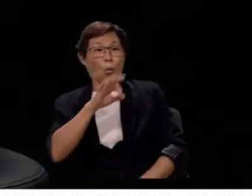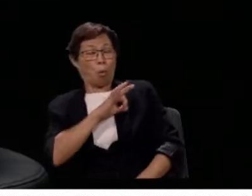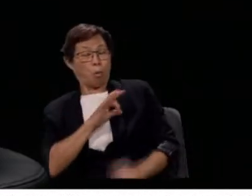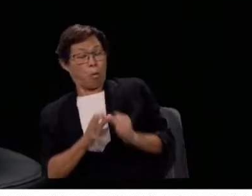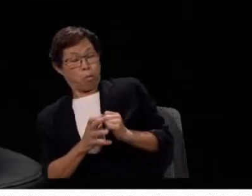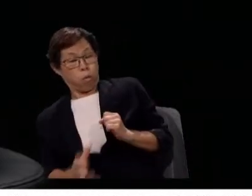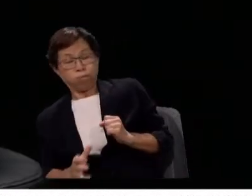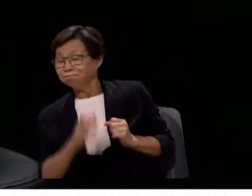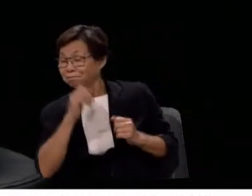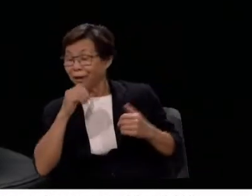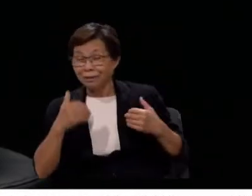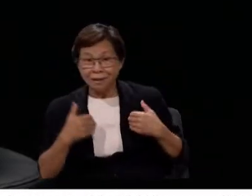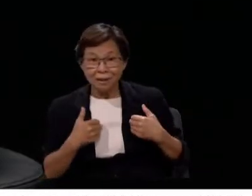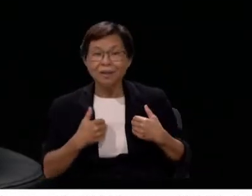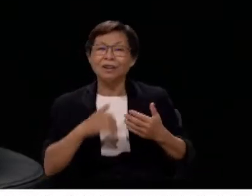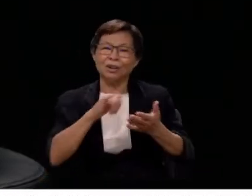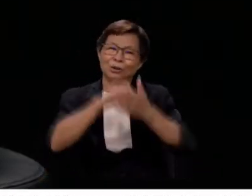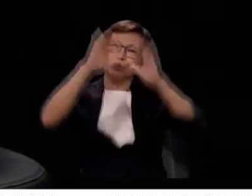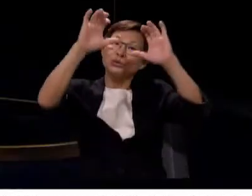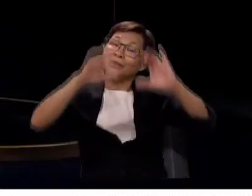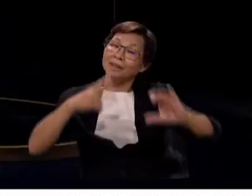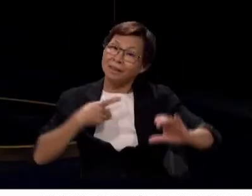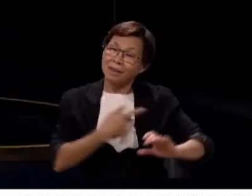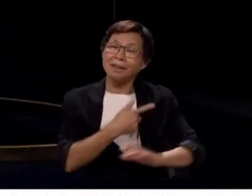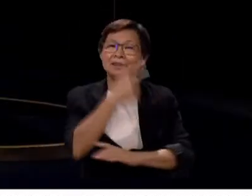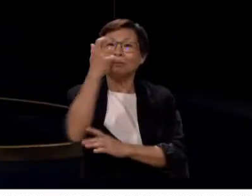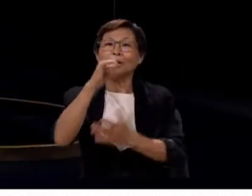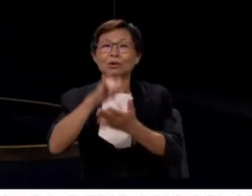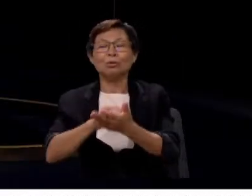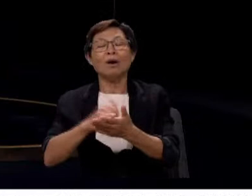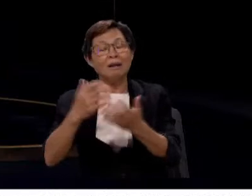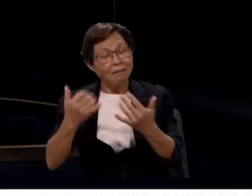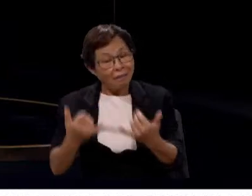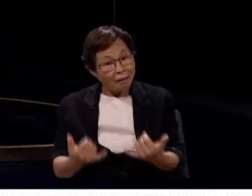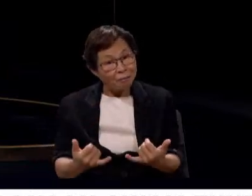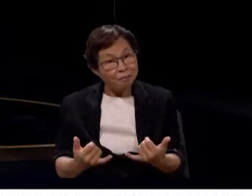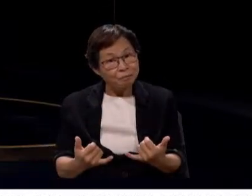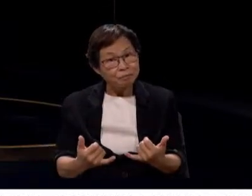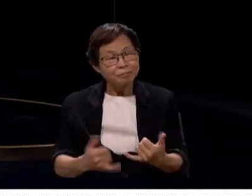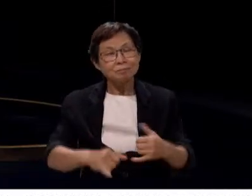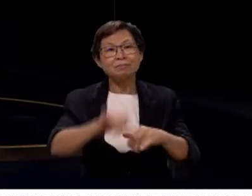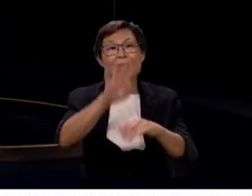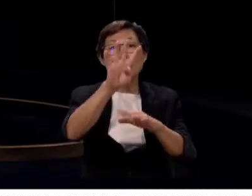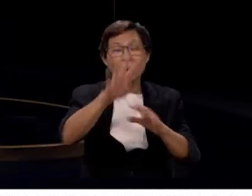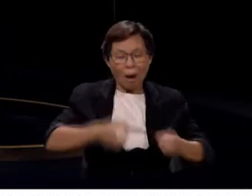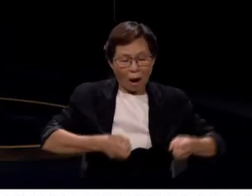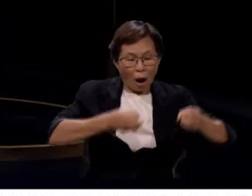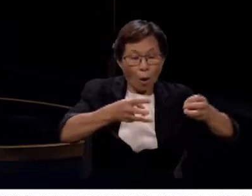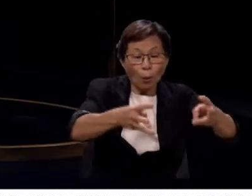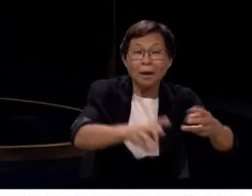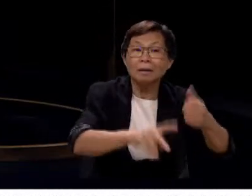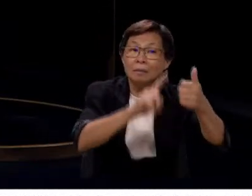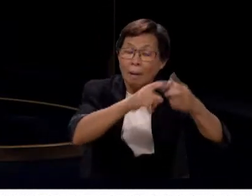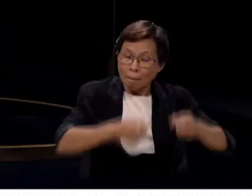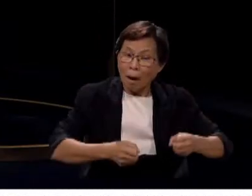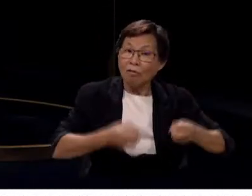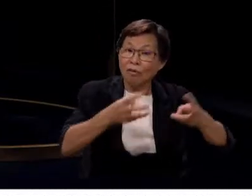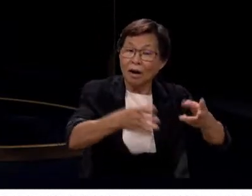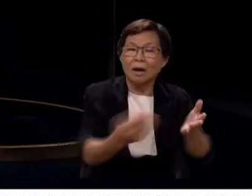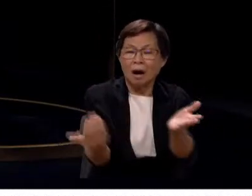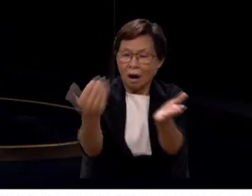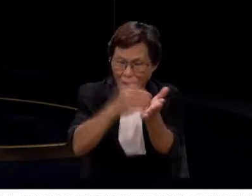untung nah itu yang mau pendekatan kita ada sebuah itulah akhirnya dalam empat hwe ini bisa penstrukturan